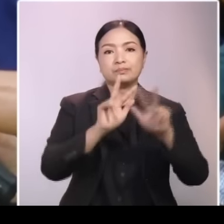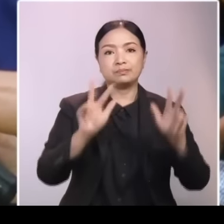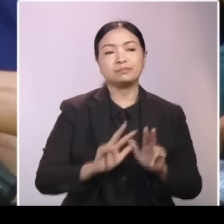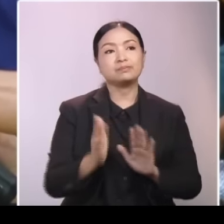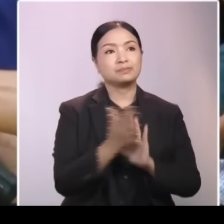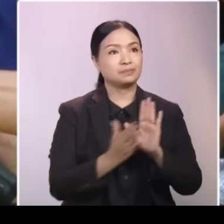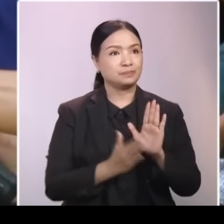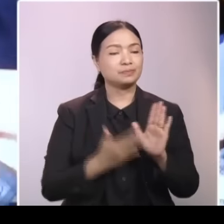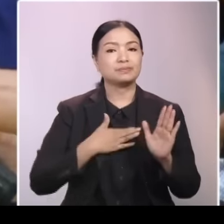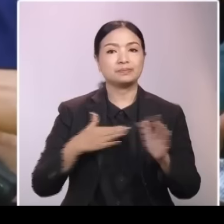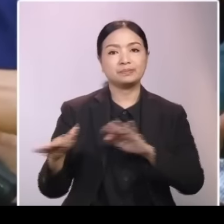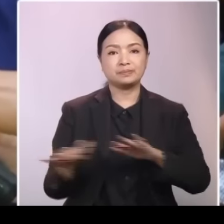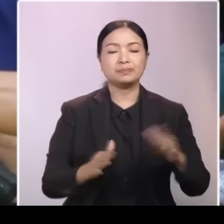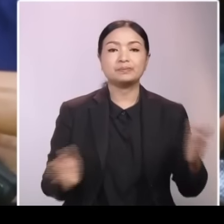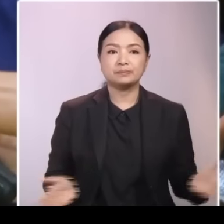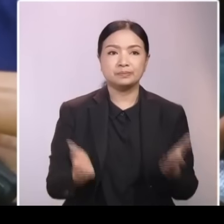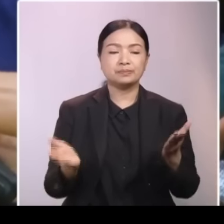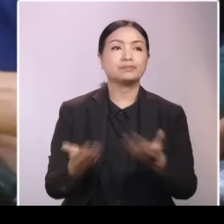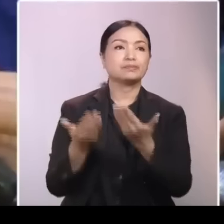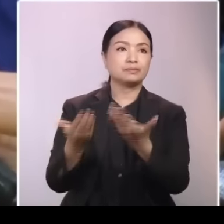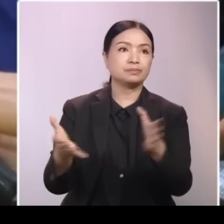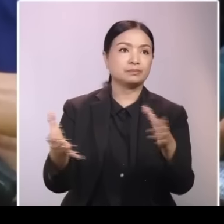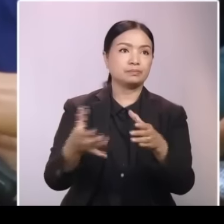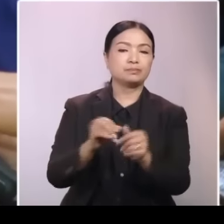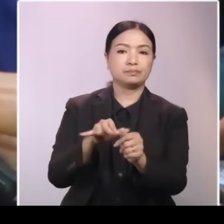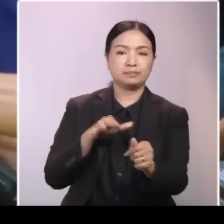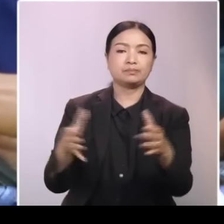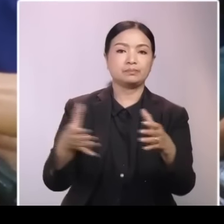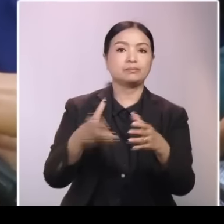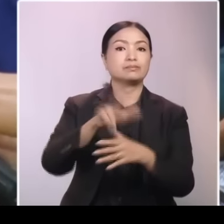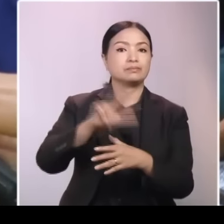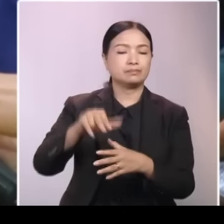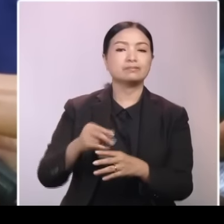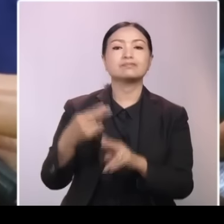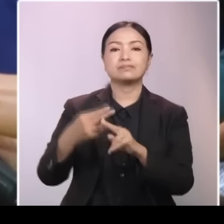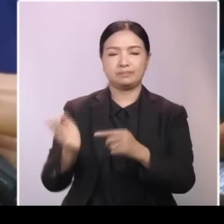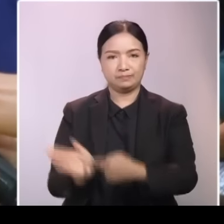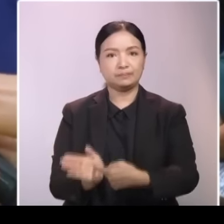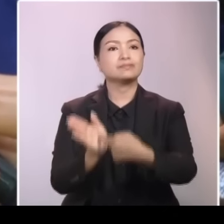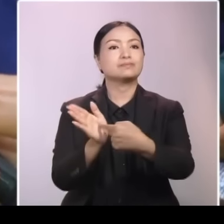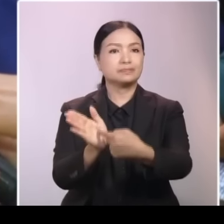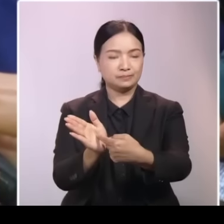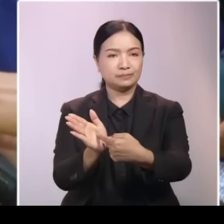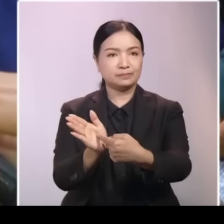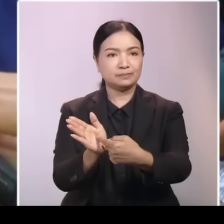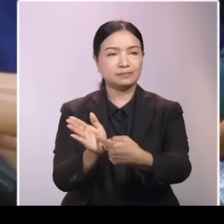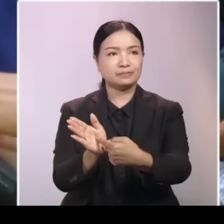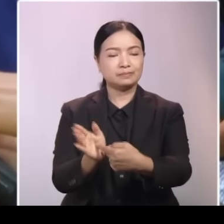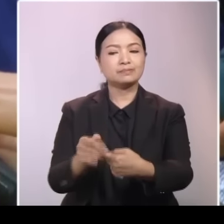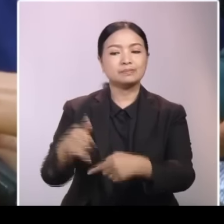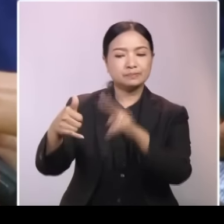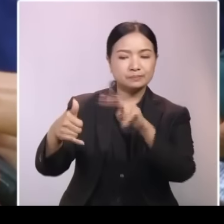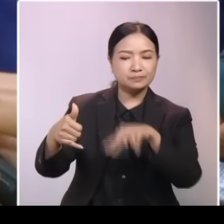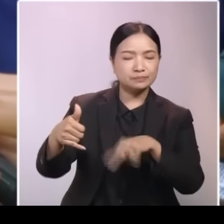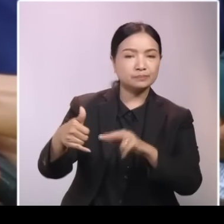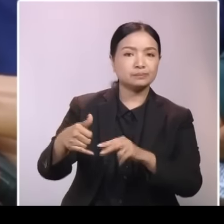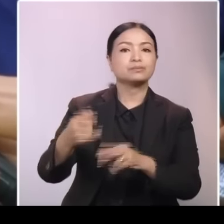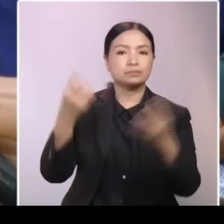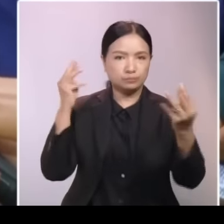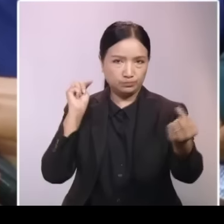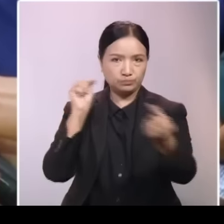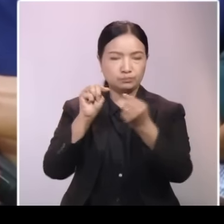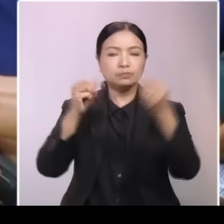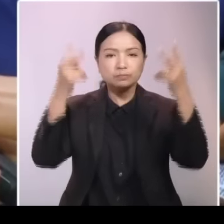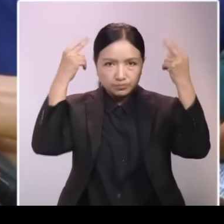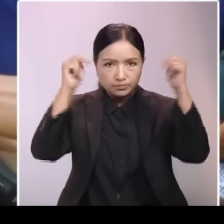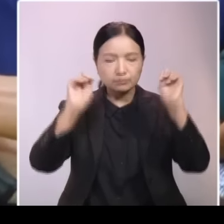ก็พร้อมที่จะสนับสนุนให้พรรคแกนนำคือพรรคเพื่อไทยได้เสนอชื่อผู้ที่เขาคิดว่าเหมาะสมจะเป็นนายกรัฐมนตรี